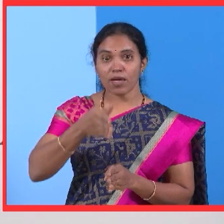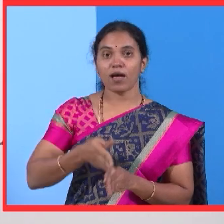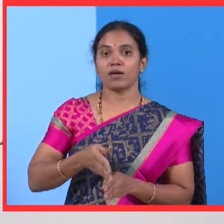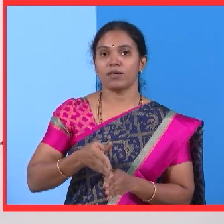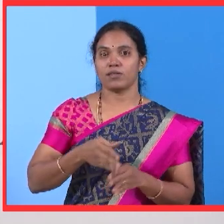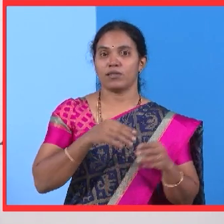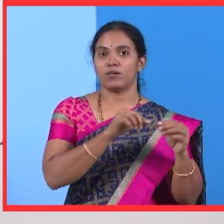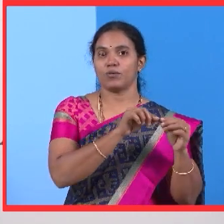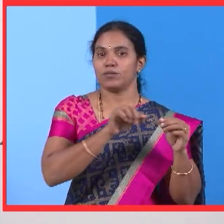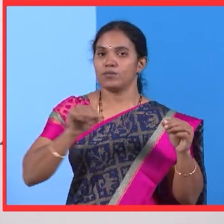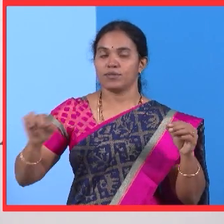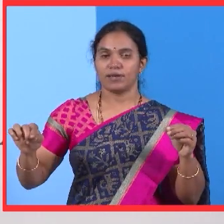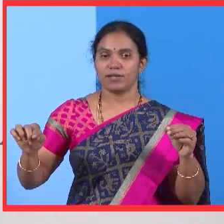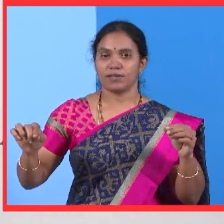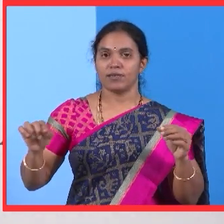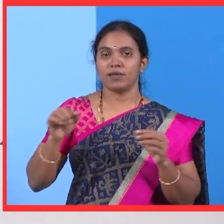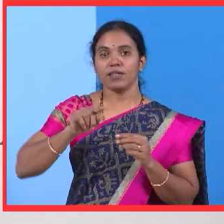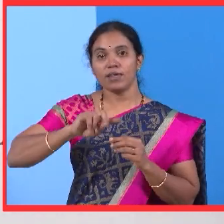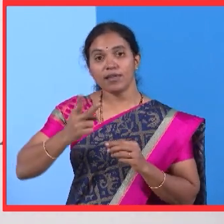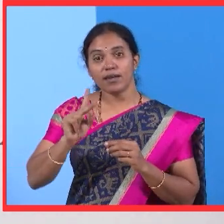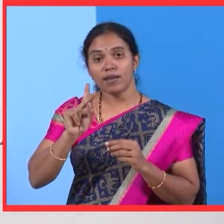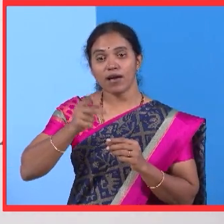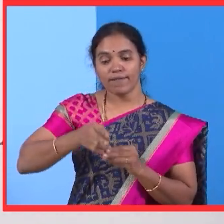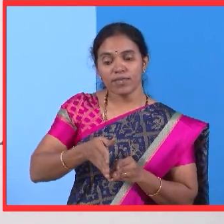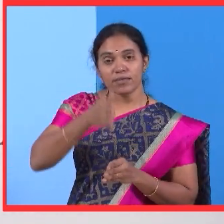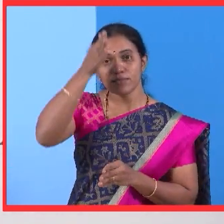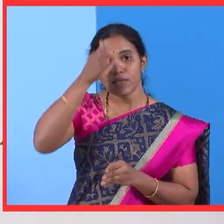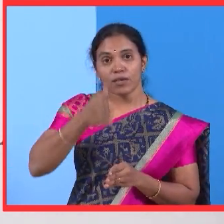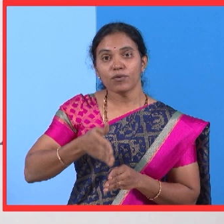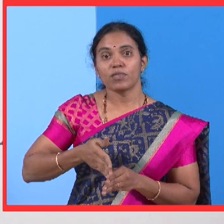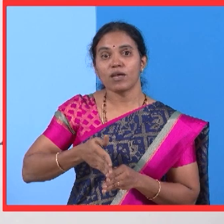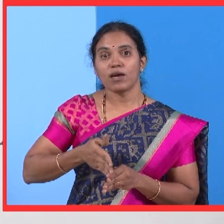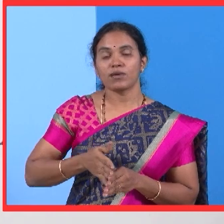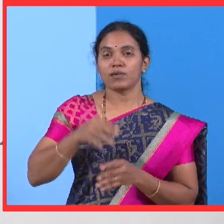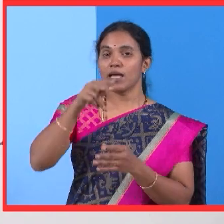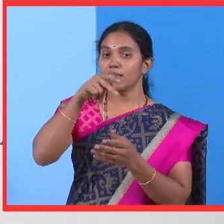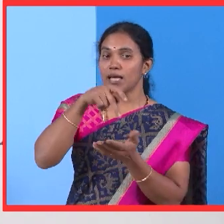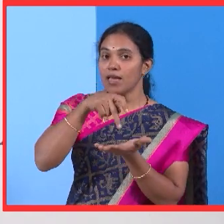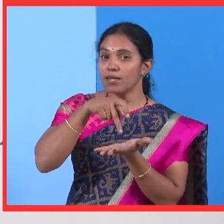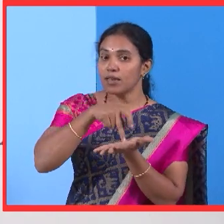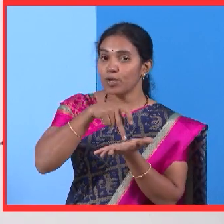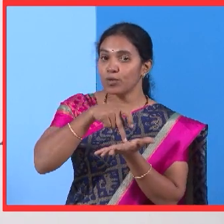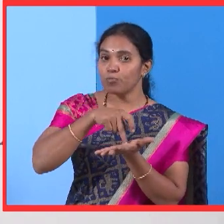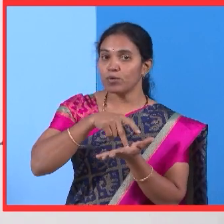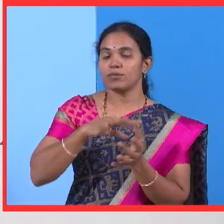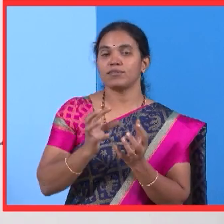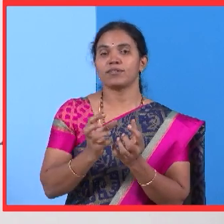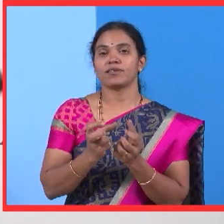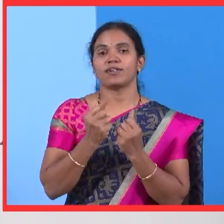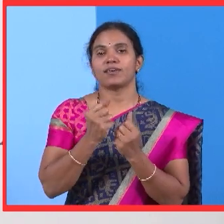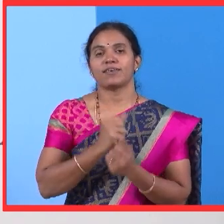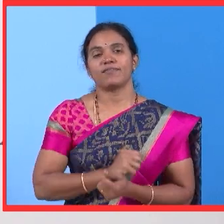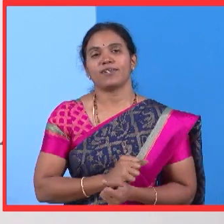நோக்கியோ செல்லும் பொழுது ரெண்டு தொலைவுகளை நாம் கணக்கிட வேண்டும். அதாவது கிடைமட்ட தொலைவு, செங்குத்து தொலைவு,